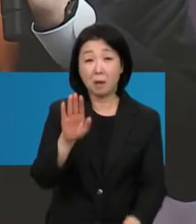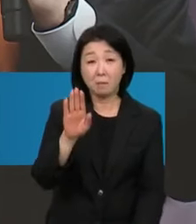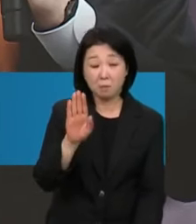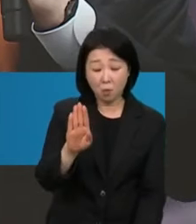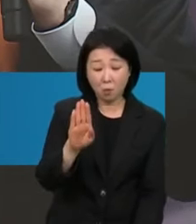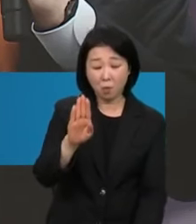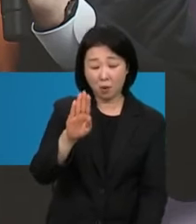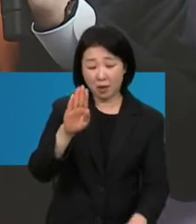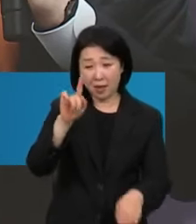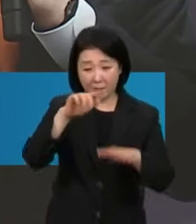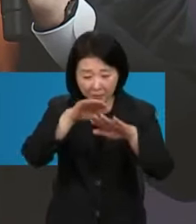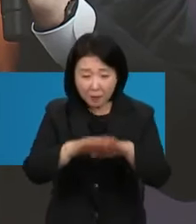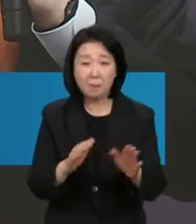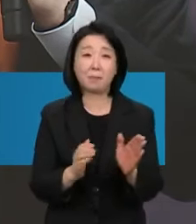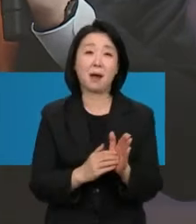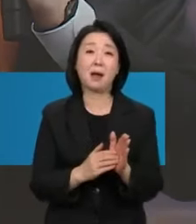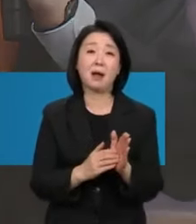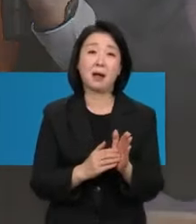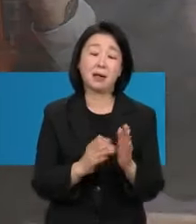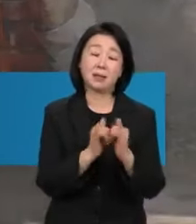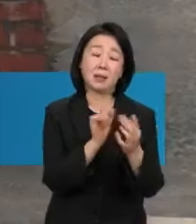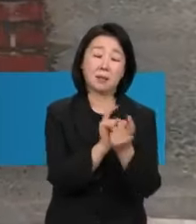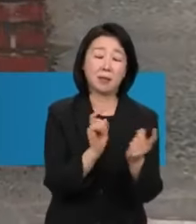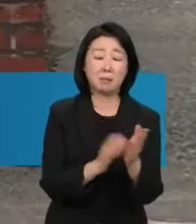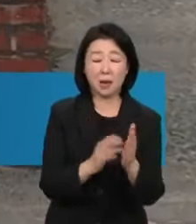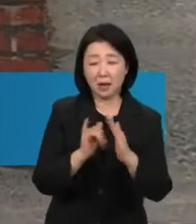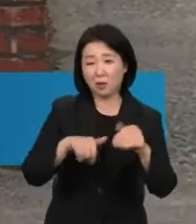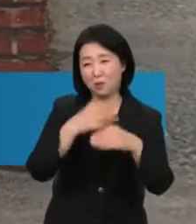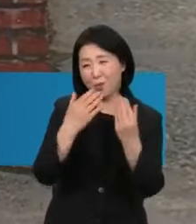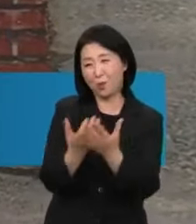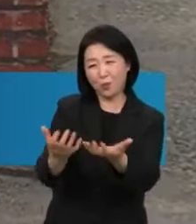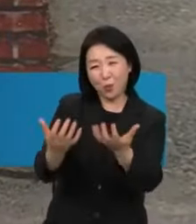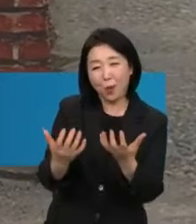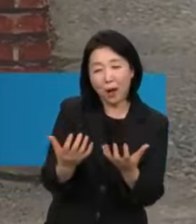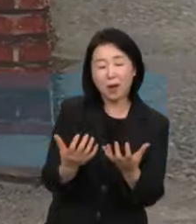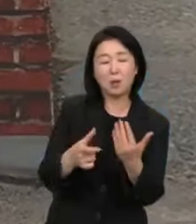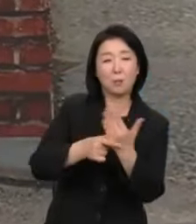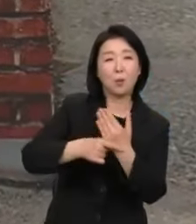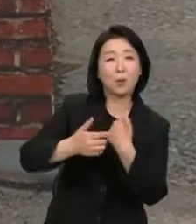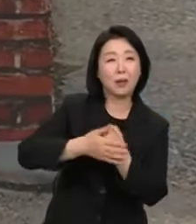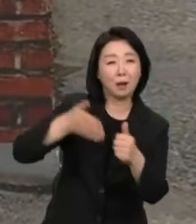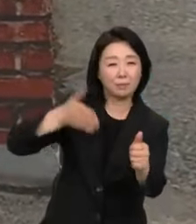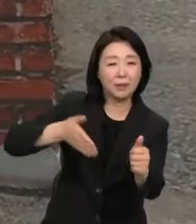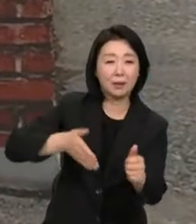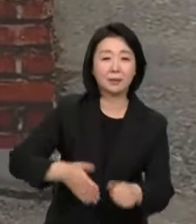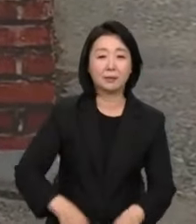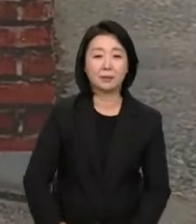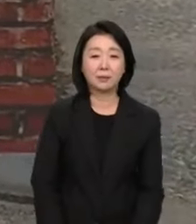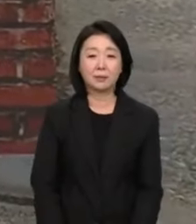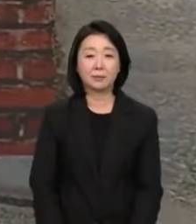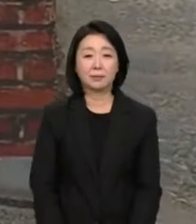무박 철야 유세로 유권자들을 만나고 또 가족들을 총동원해 표심에 호소했습니다. 이희정 기자입니다.